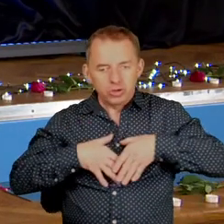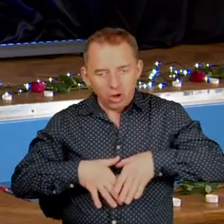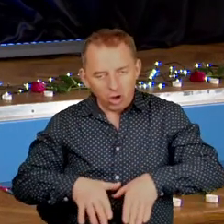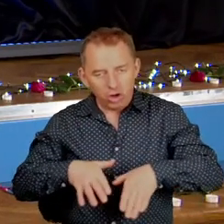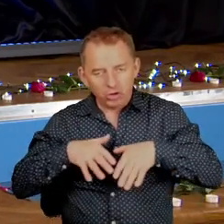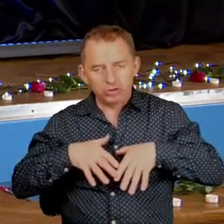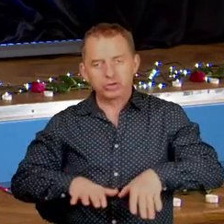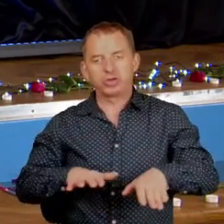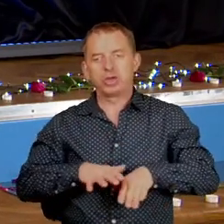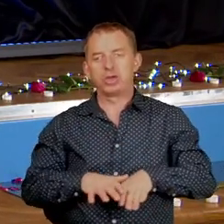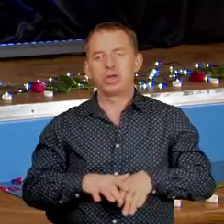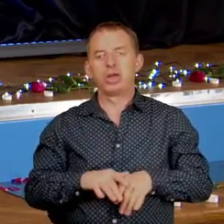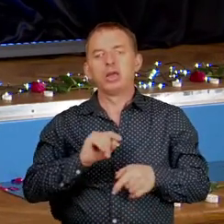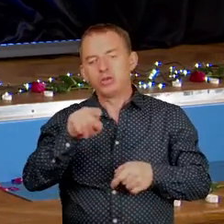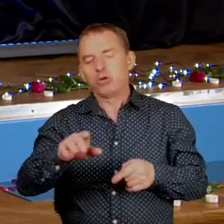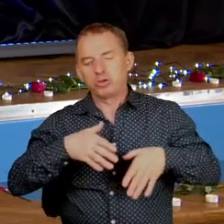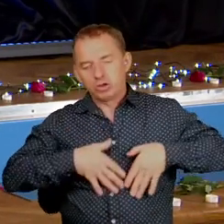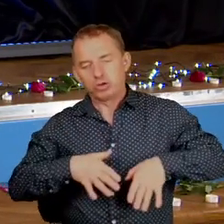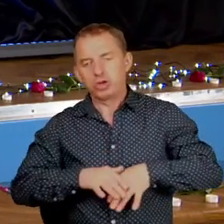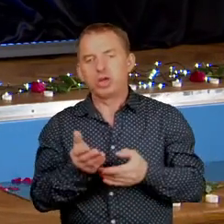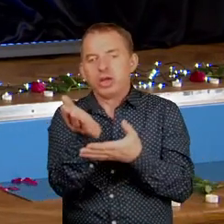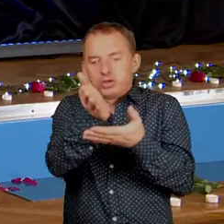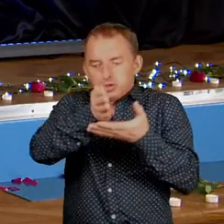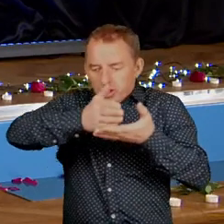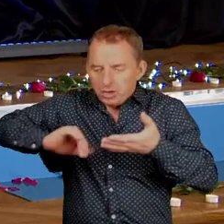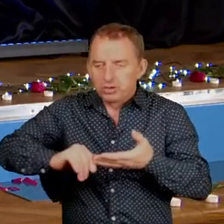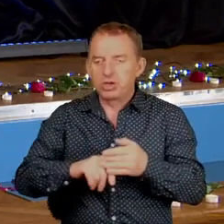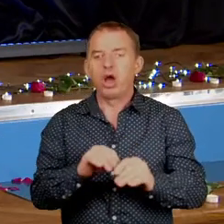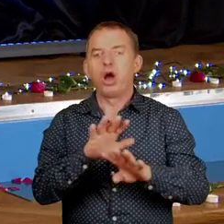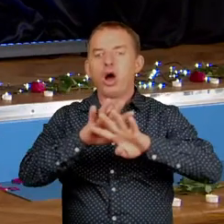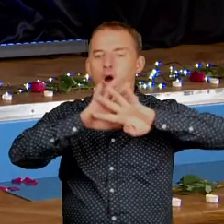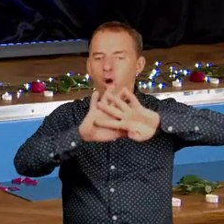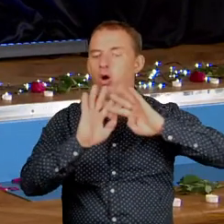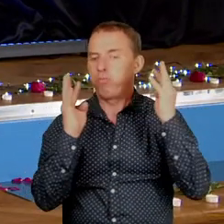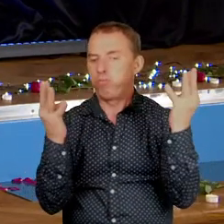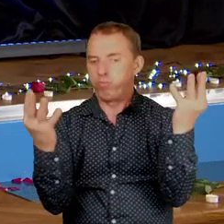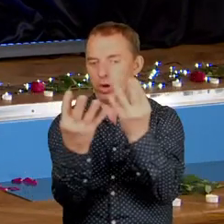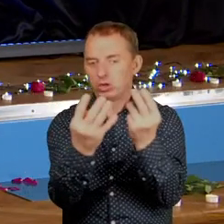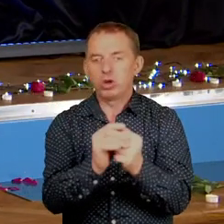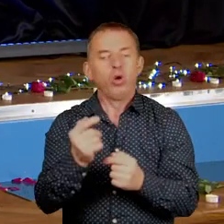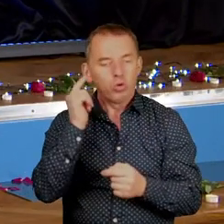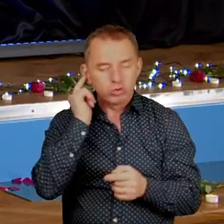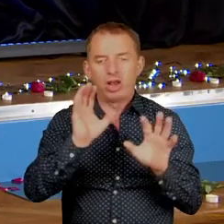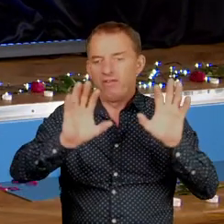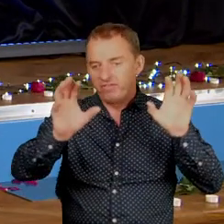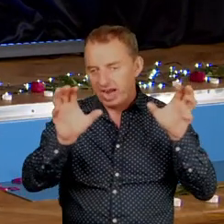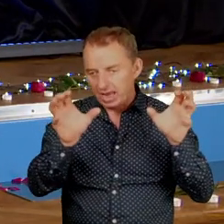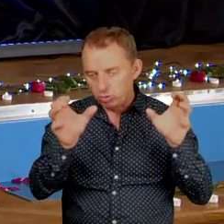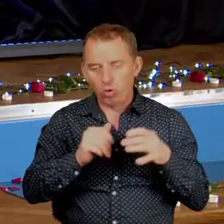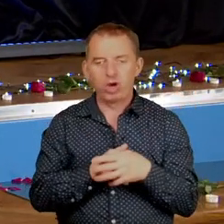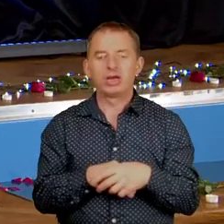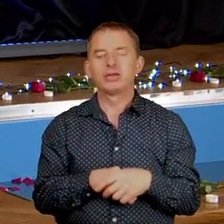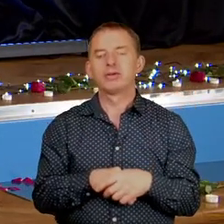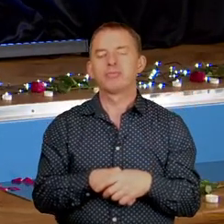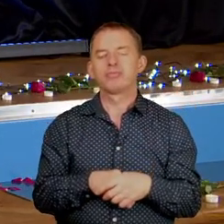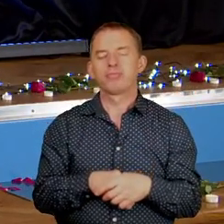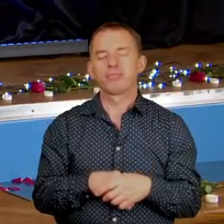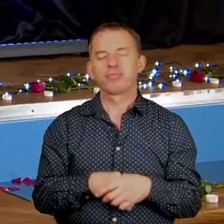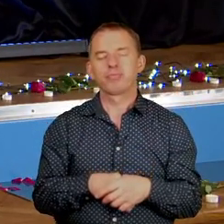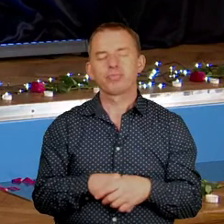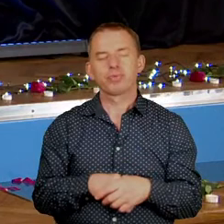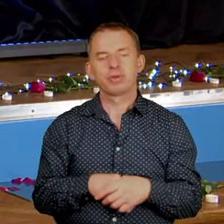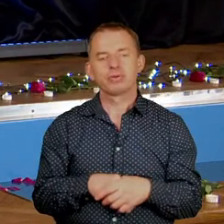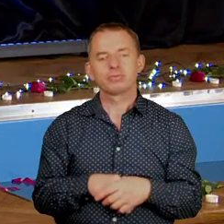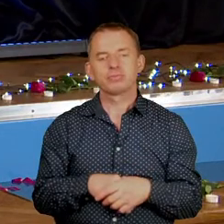Szkoci po tej szkockiej części obozu usłyszeli w radiu. The American knew immediately